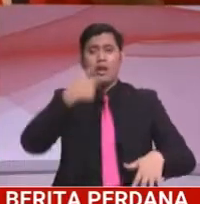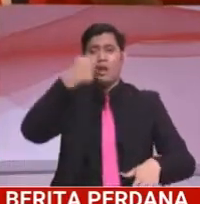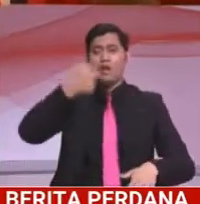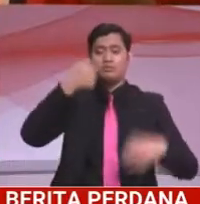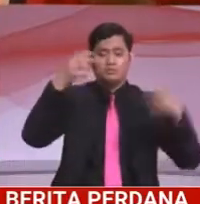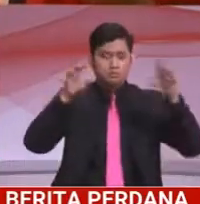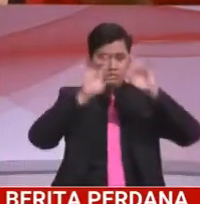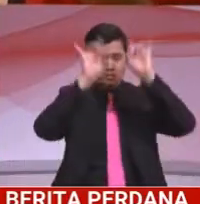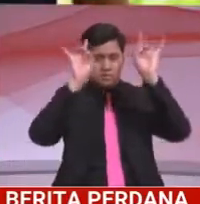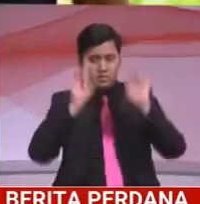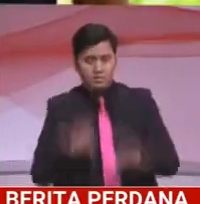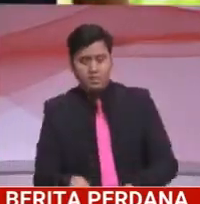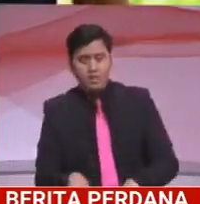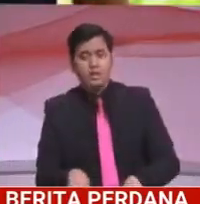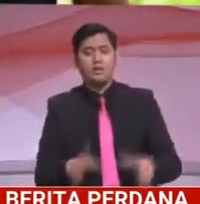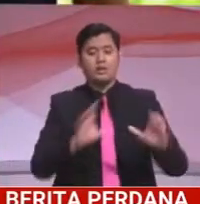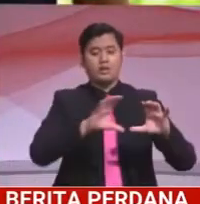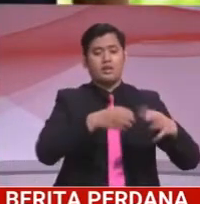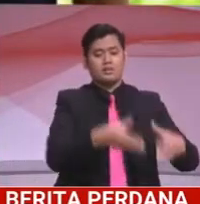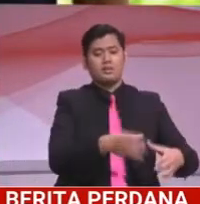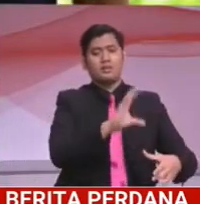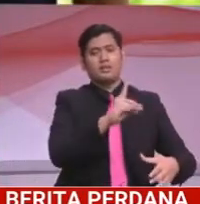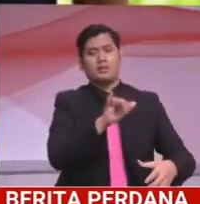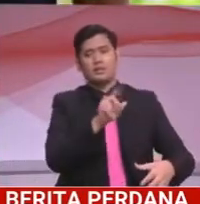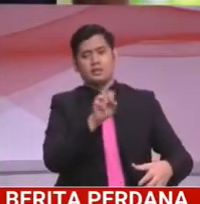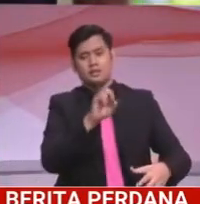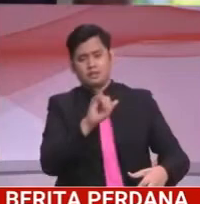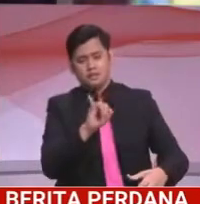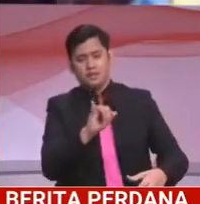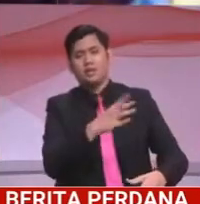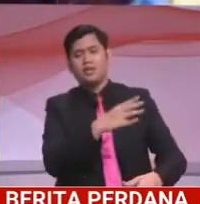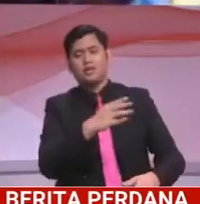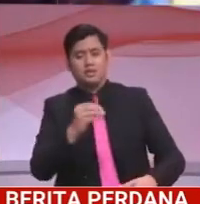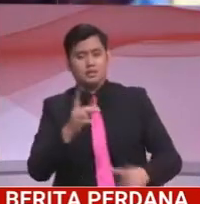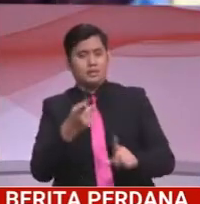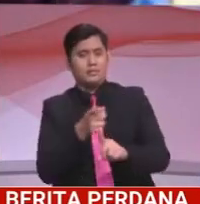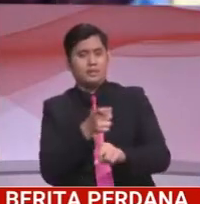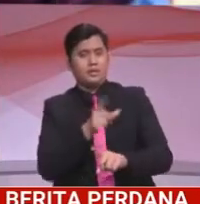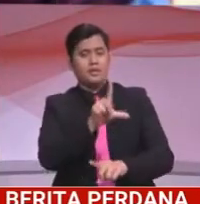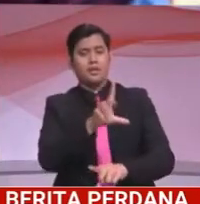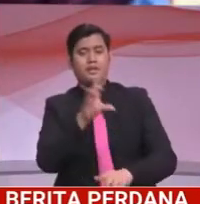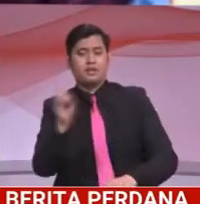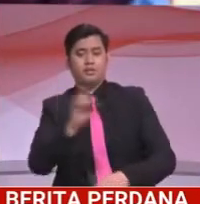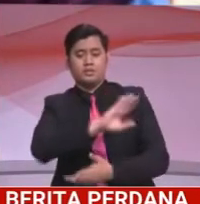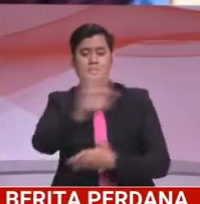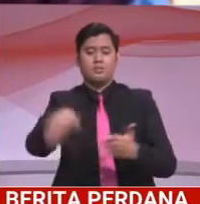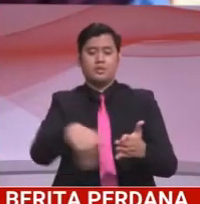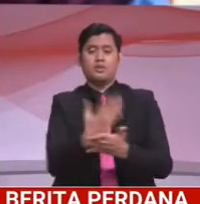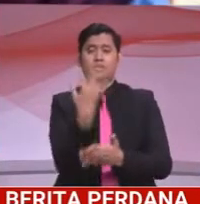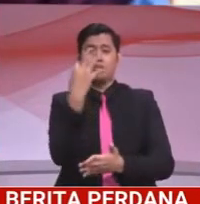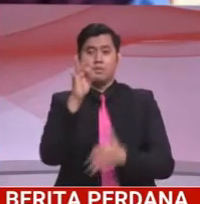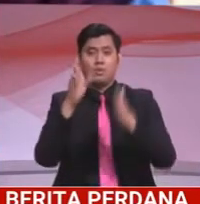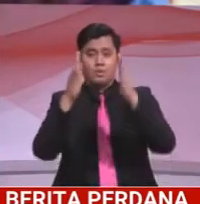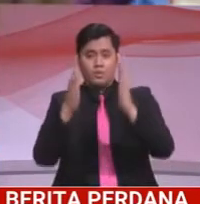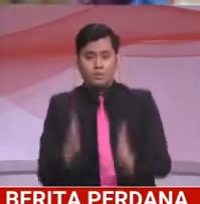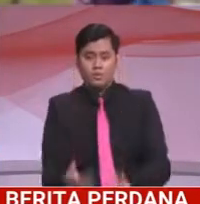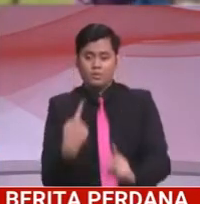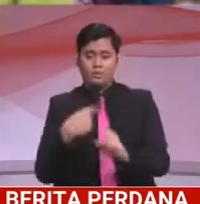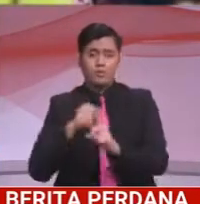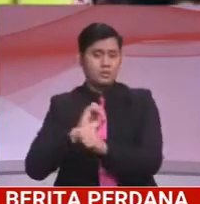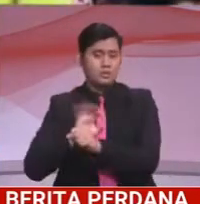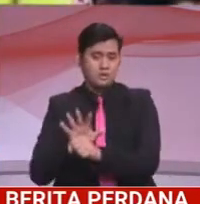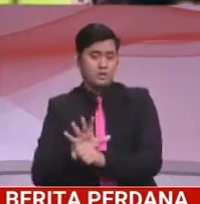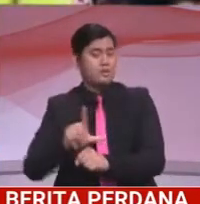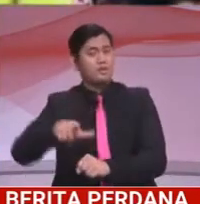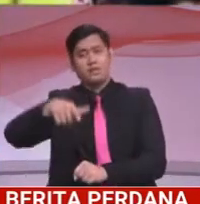Cluster Chinese yang direcord kan di daerah Sandakan dan Lahat Datu keseluruhannya 19 caddy kesan positif mereka